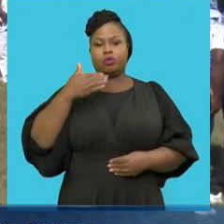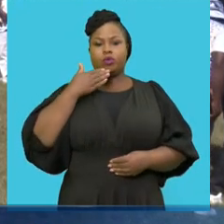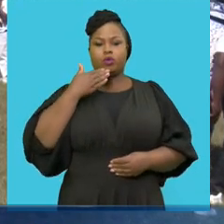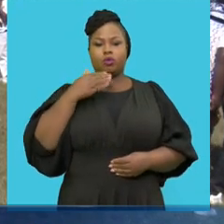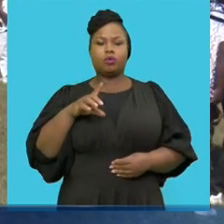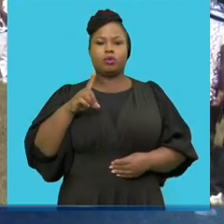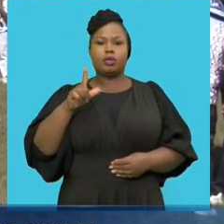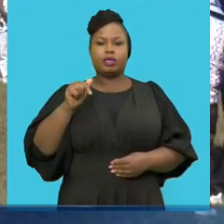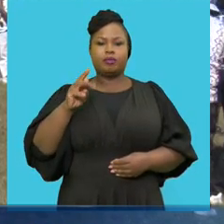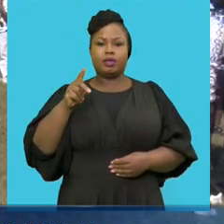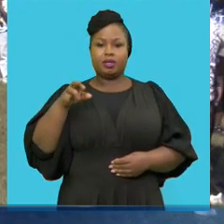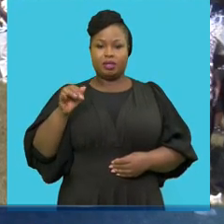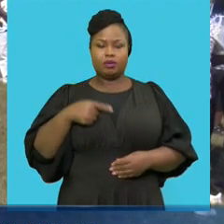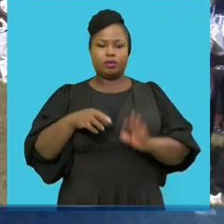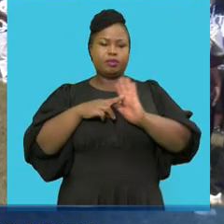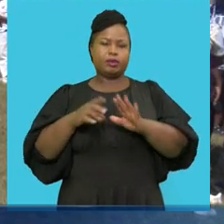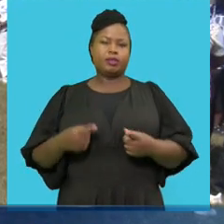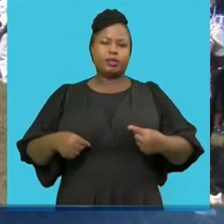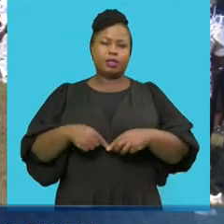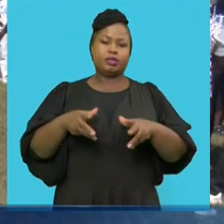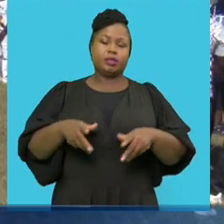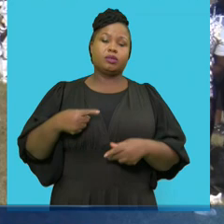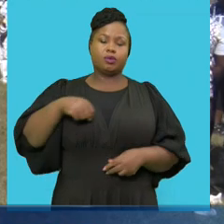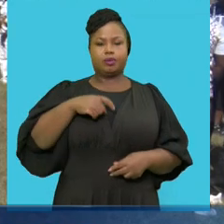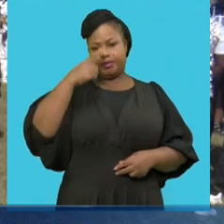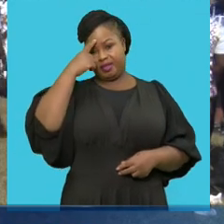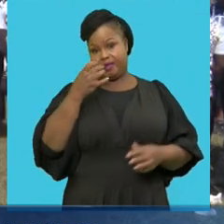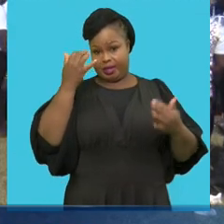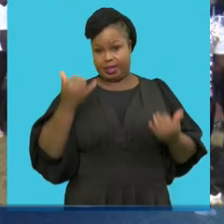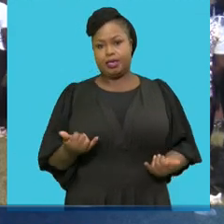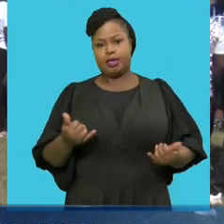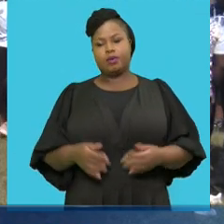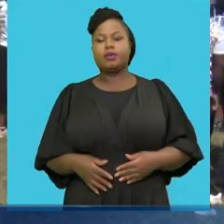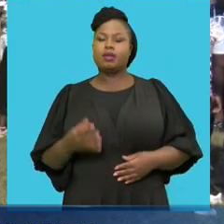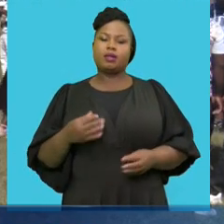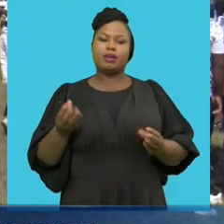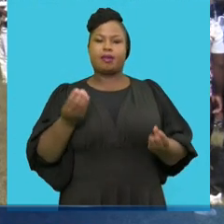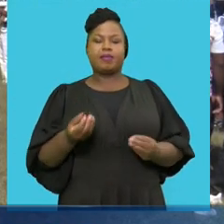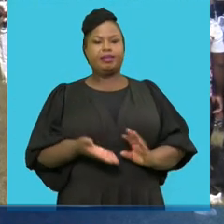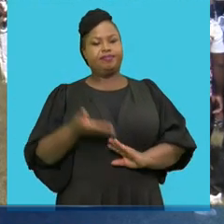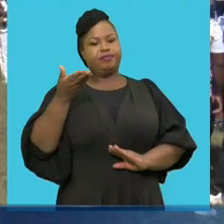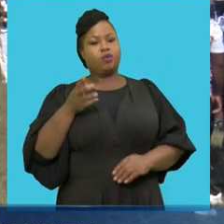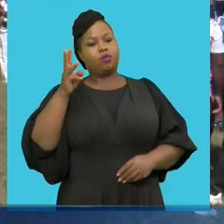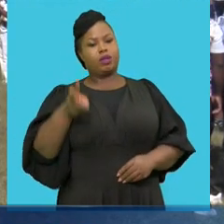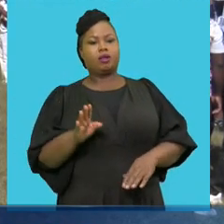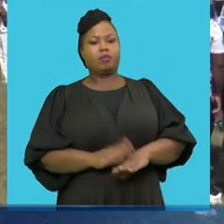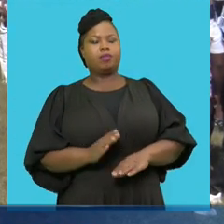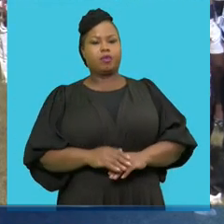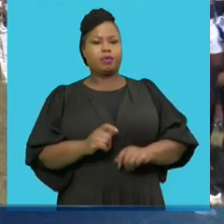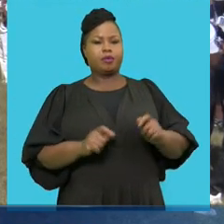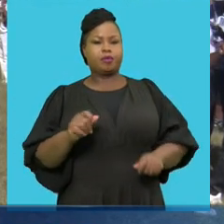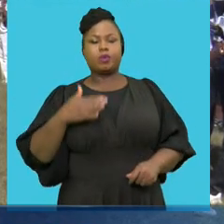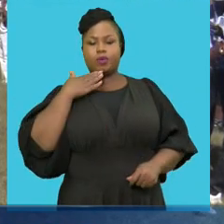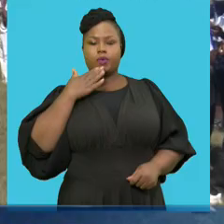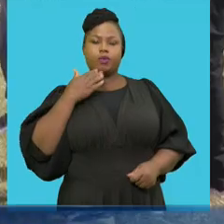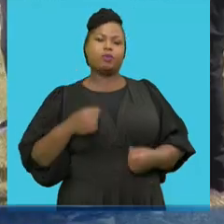umnumzane uDlamini osimele kahle-ke nesikholwa ukuthi-ke kulokhu iy'namba zethu zizokwenyuka kakhulu sibe nabantu abaningi